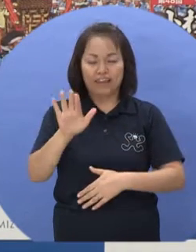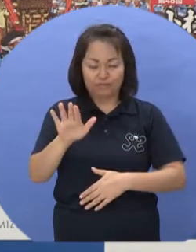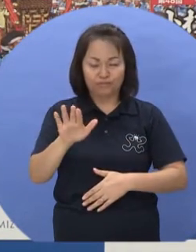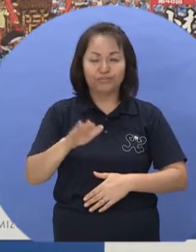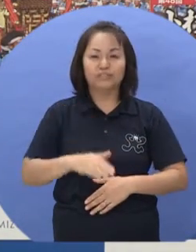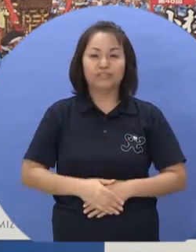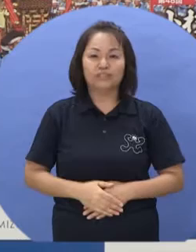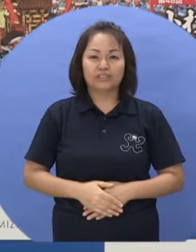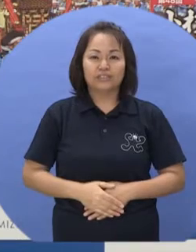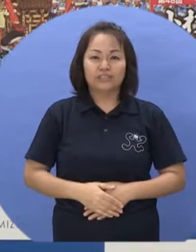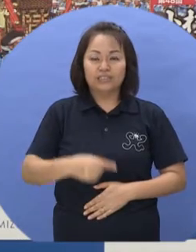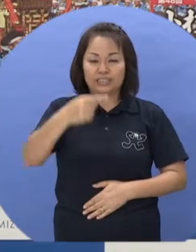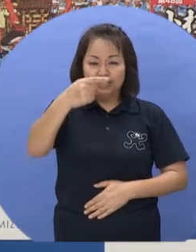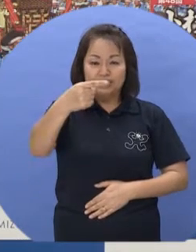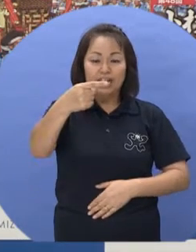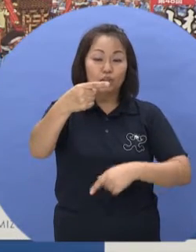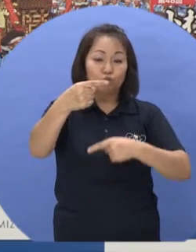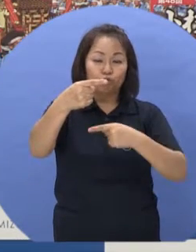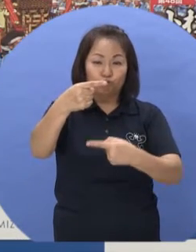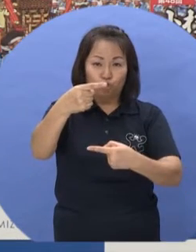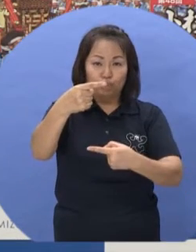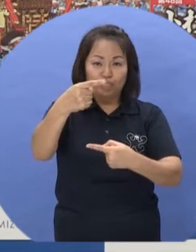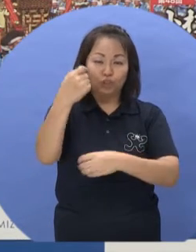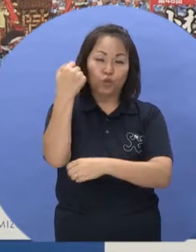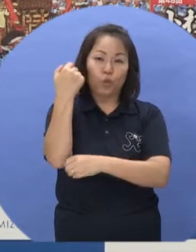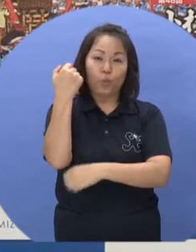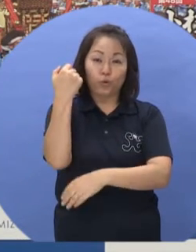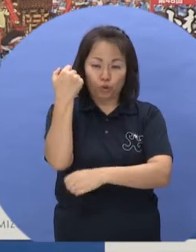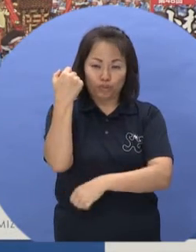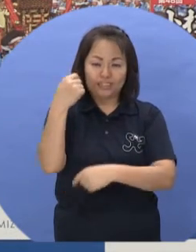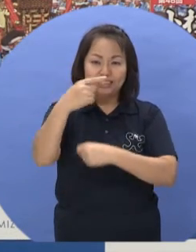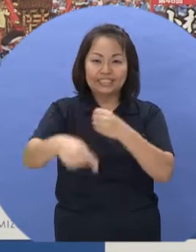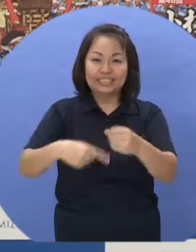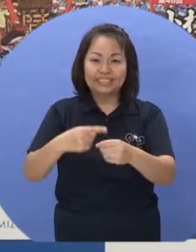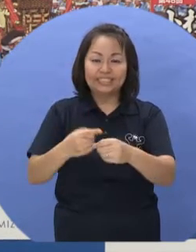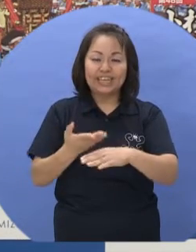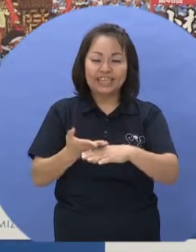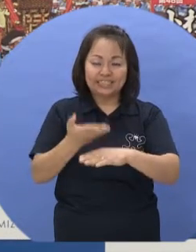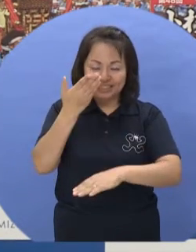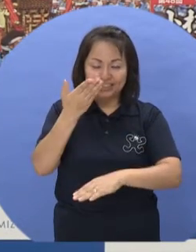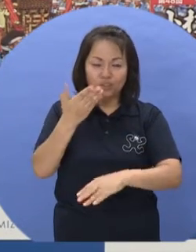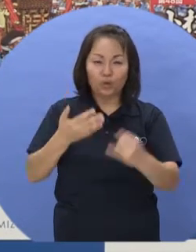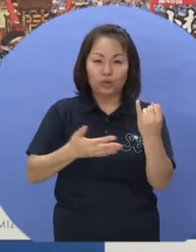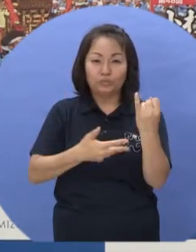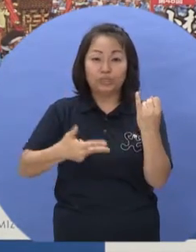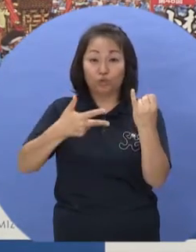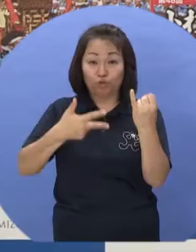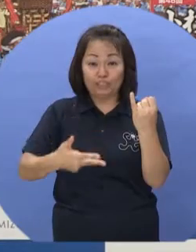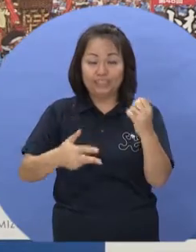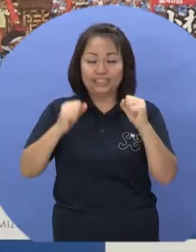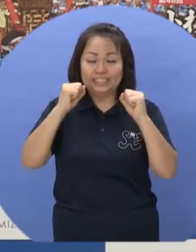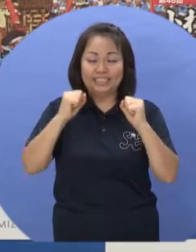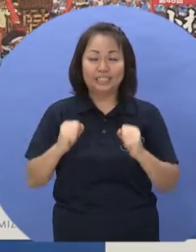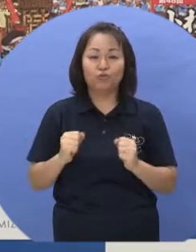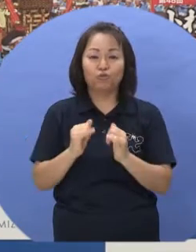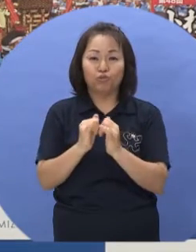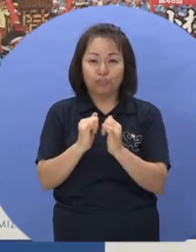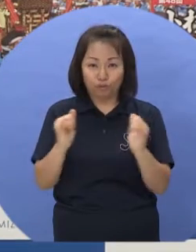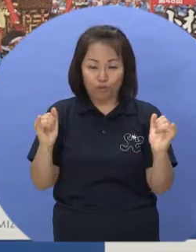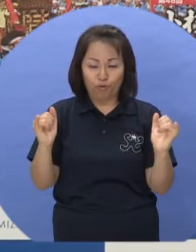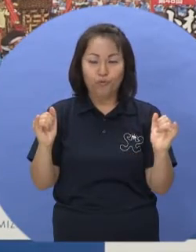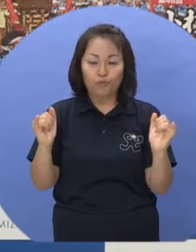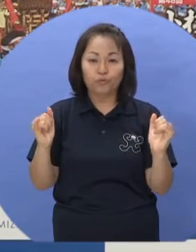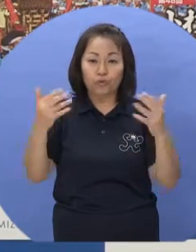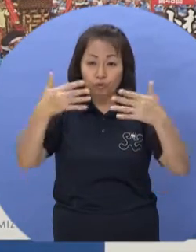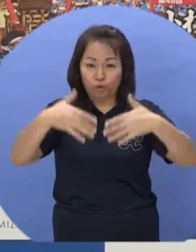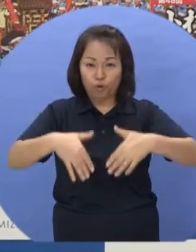年度の1月1日を基準として1年以上市内に居住をされておられる方、これも要件の一つとさせてい